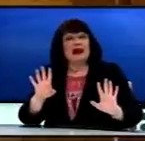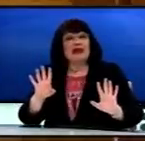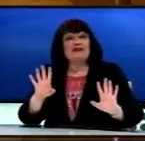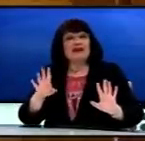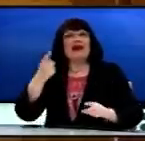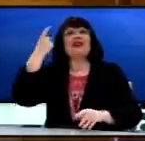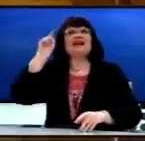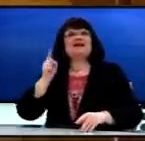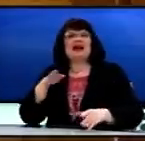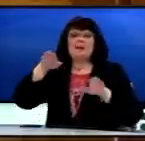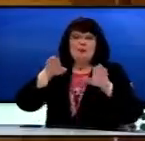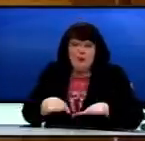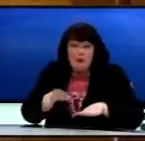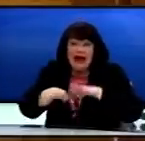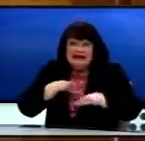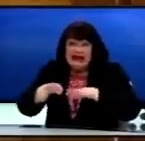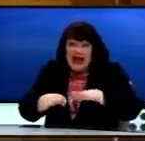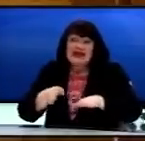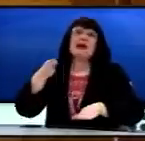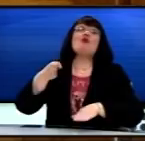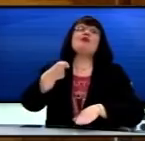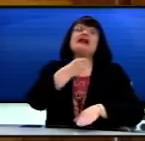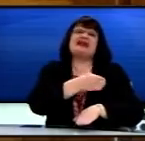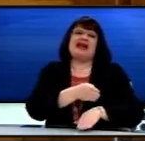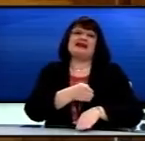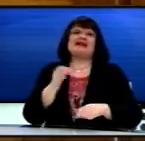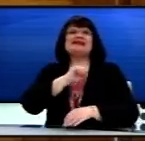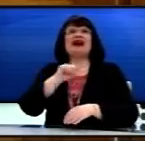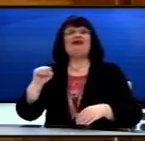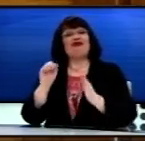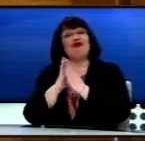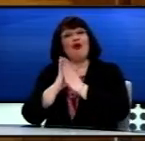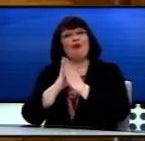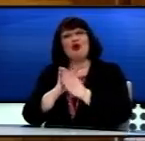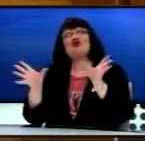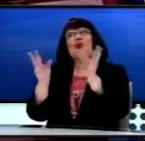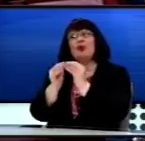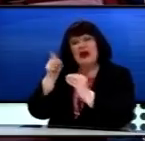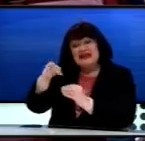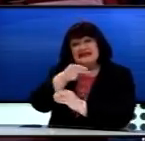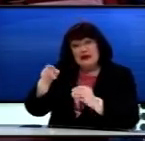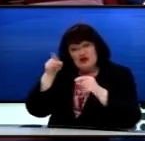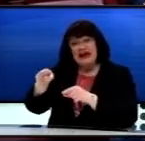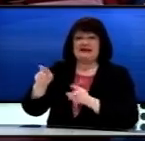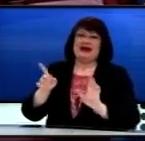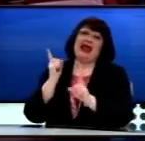ξέρει πού πατά και πού πηγαίνει». Να είναι καλά ο Διονύσης Σαββόπουλος, νομίζω ότι ο στίχος αυτός γράφτηκε για σας.